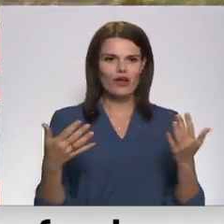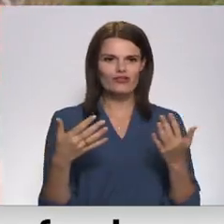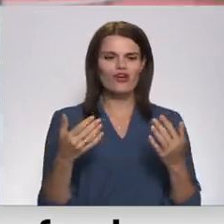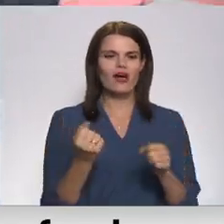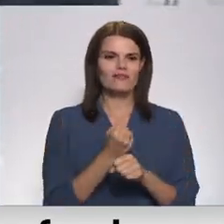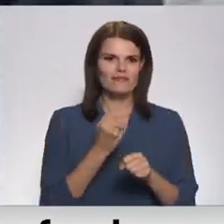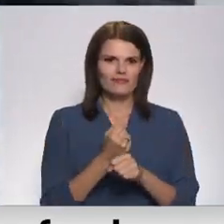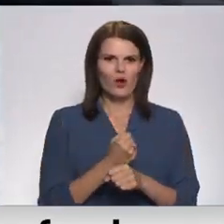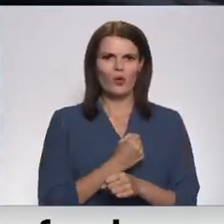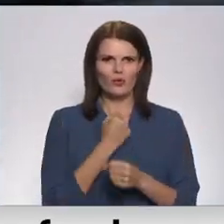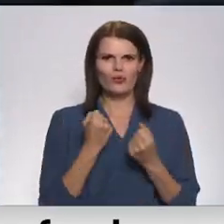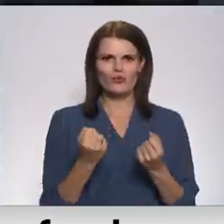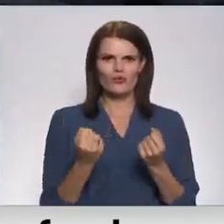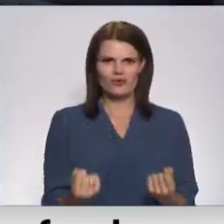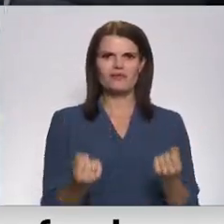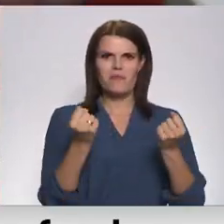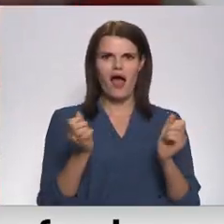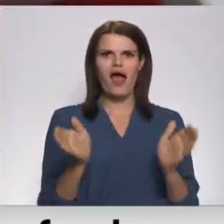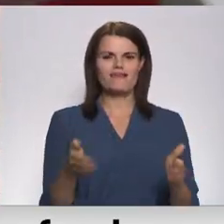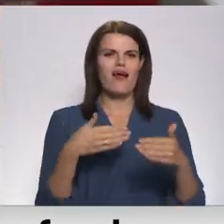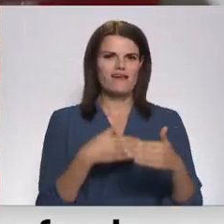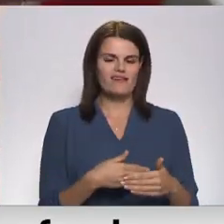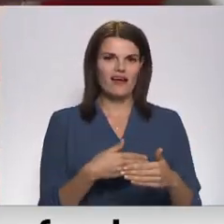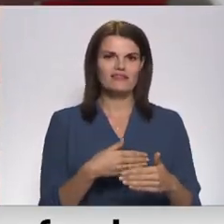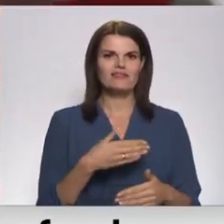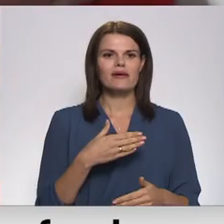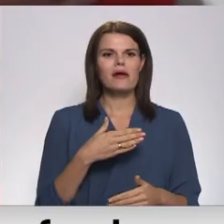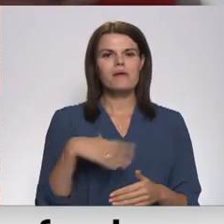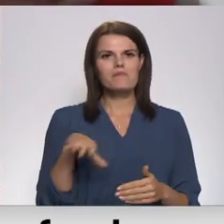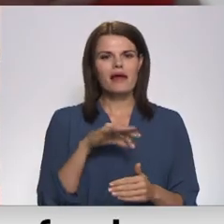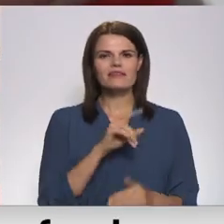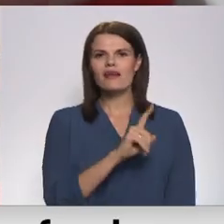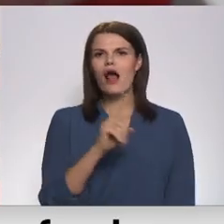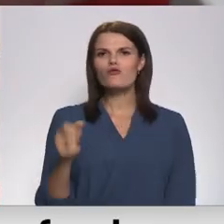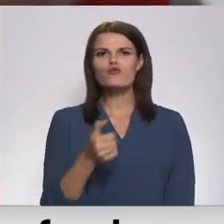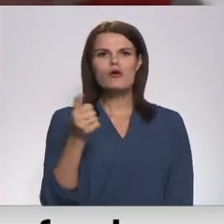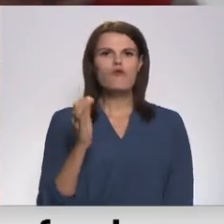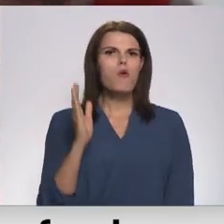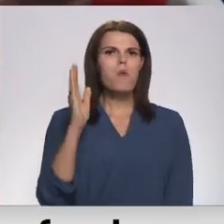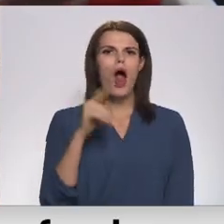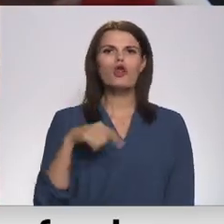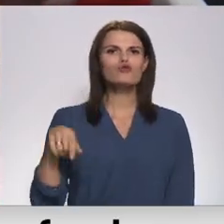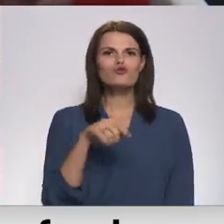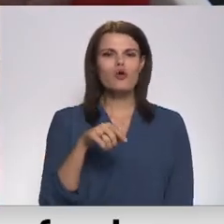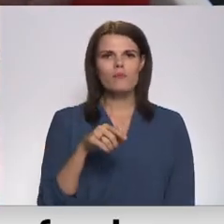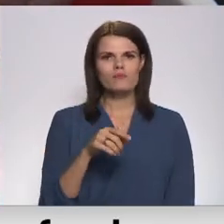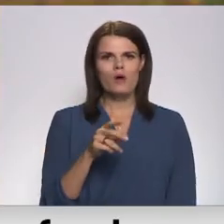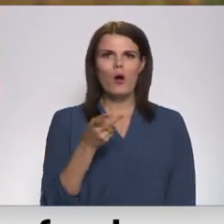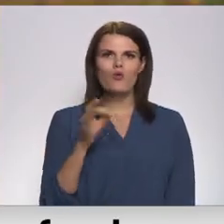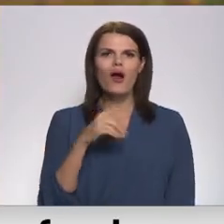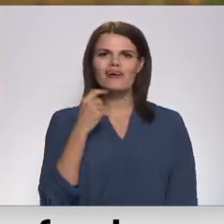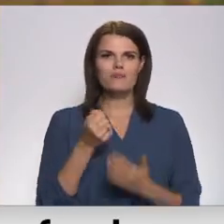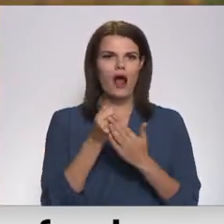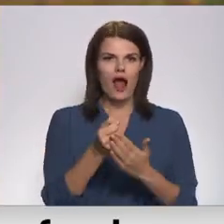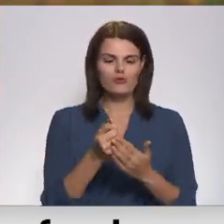paņemšu. Grūti noturē? Viņa ir diezgan smaga. Mēs izvēlamies balsojumā katru gadu, kam šis ziedojums aizies, šogad